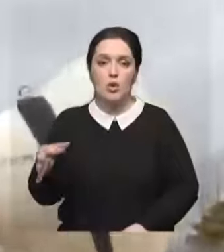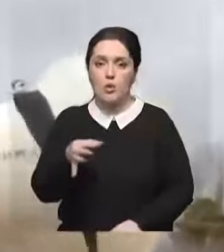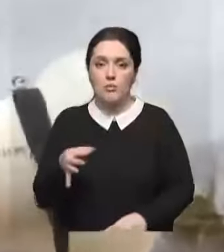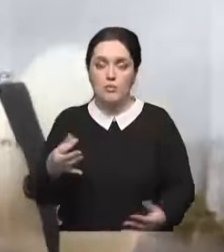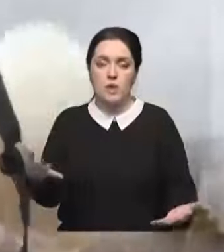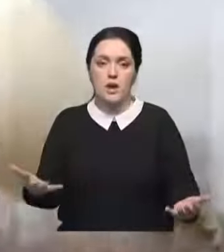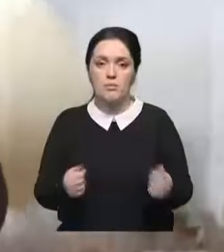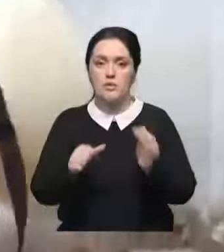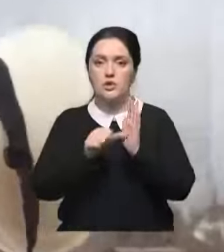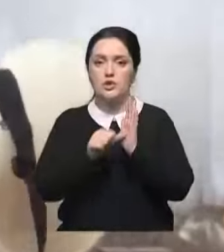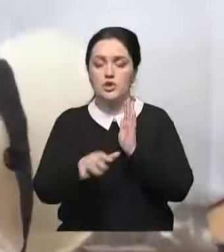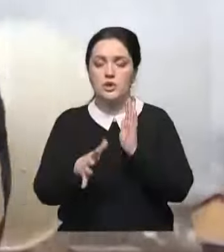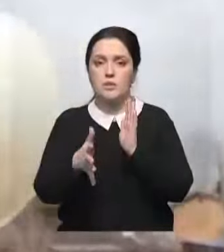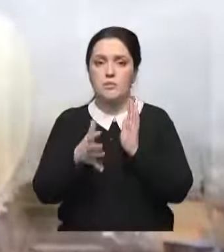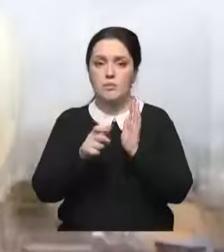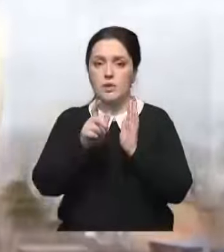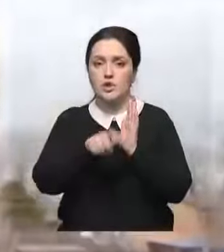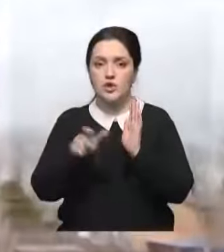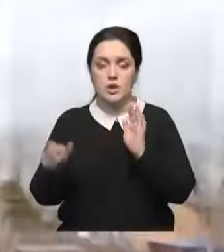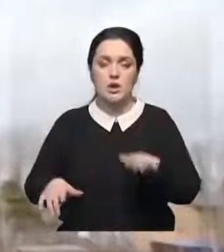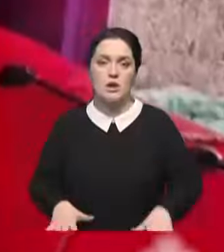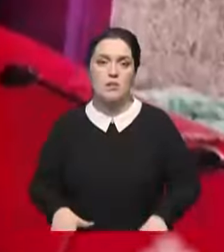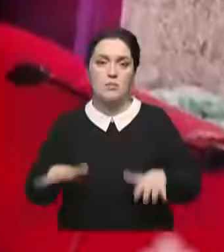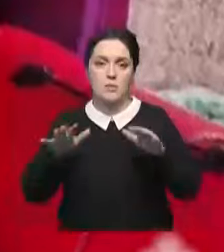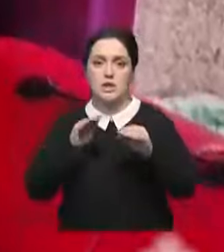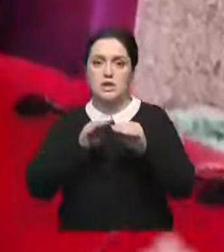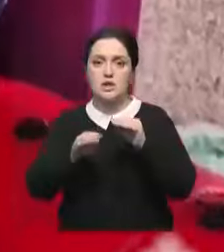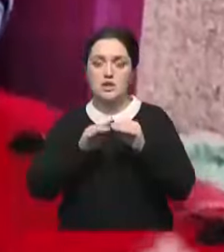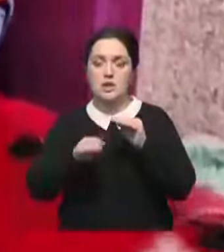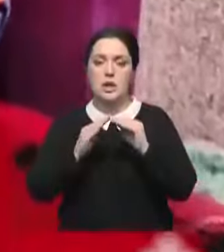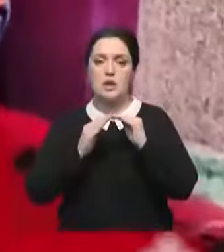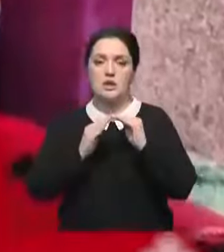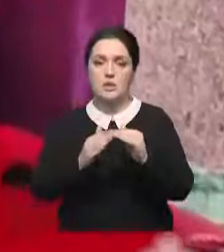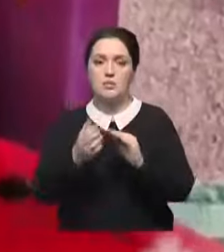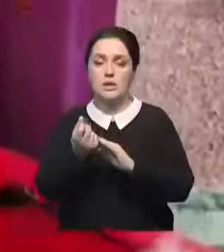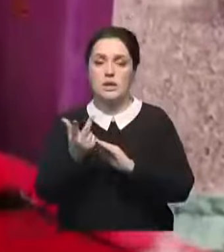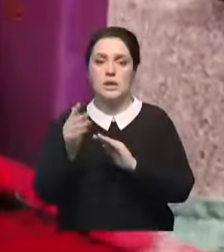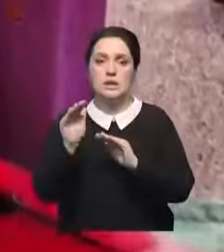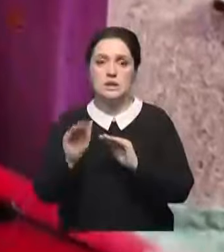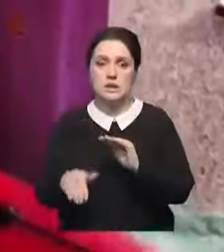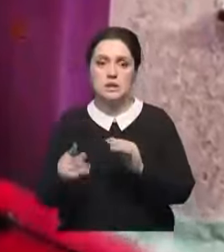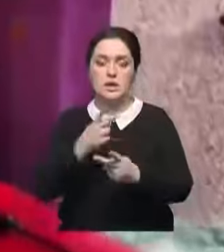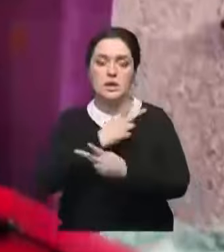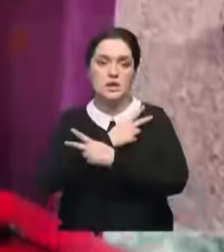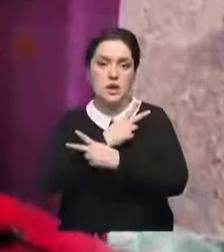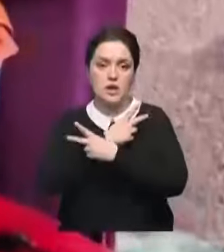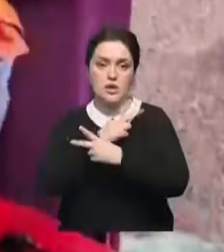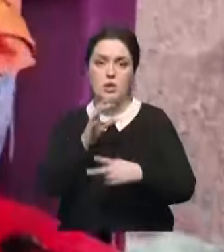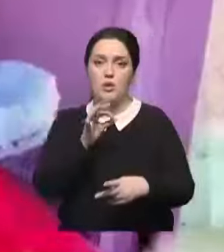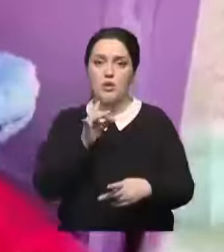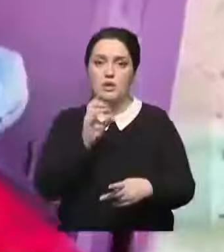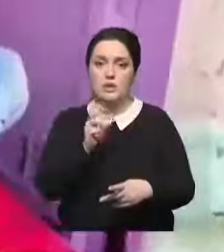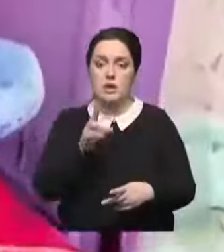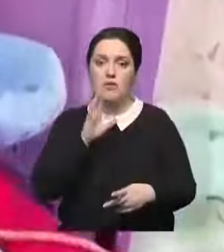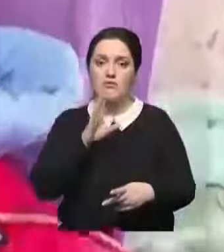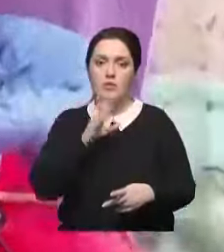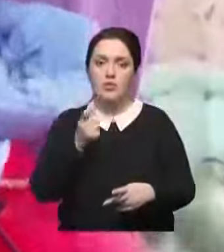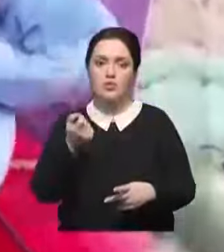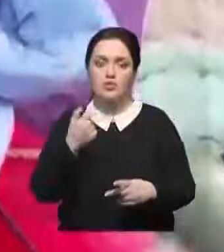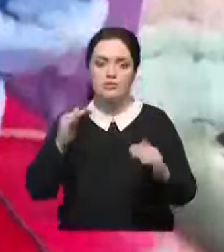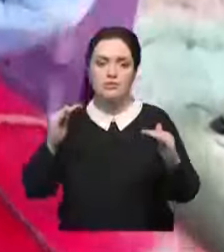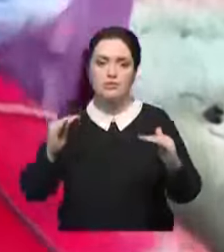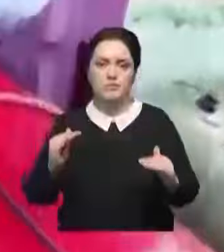эвакуированы 6,5 тысяч человек. Потоплено более 10 тысяч домов и 13 тысяч приусадебных участков. В Орске же уровень воды